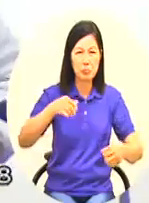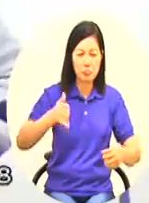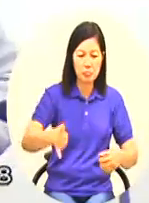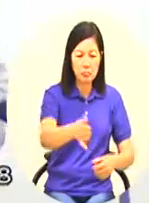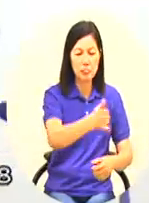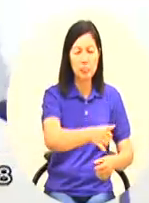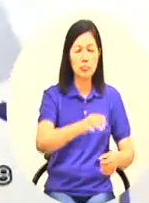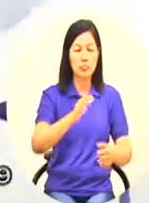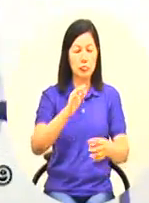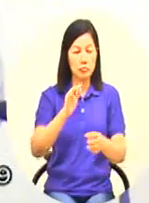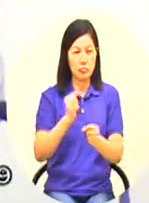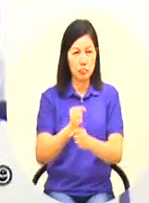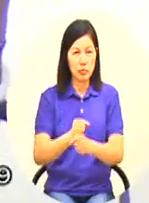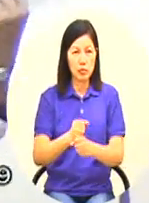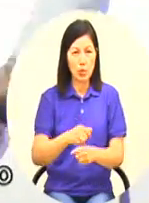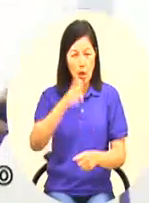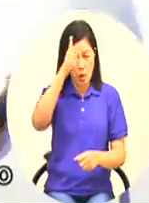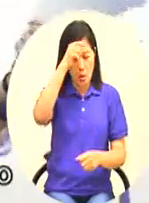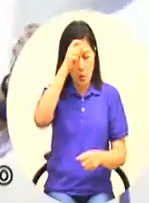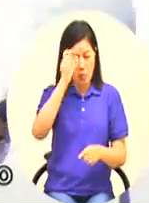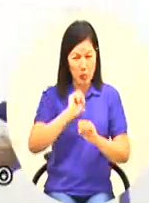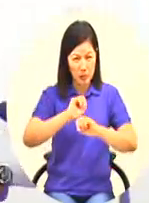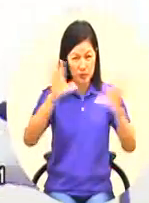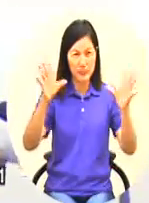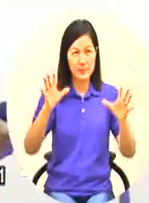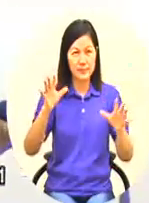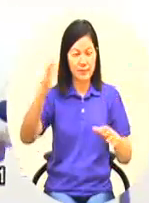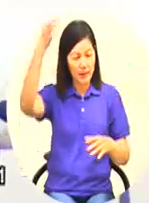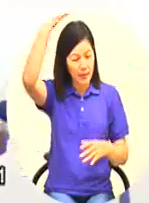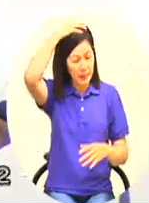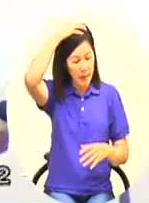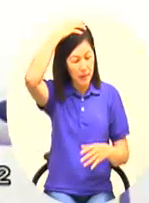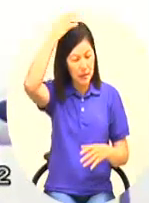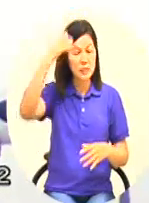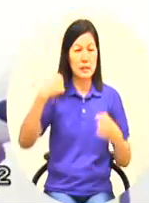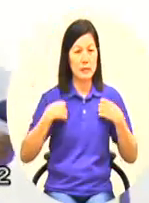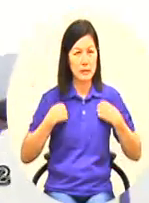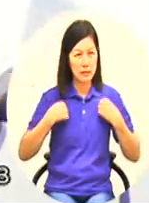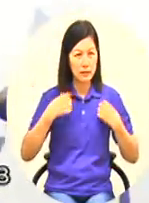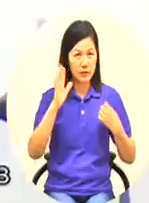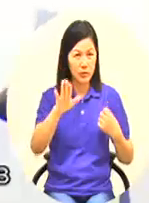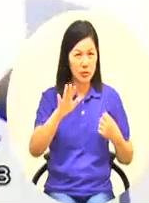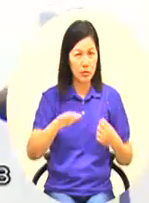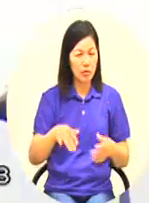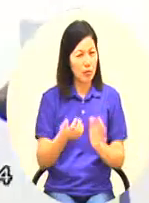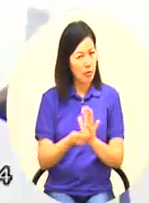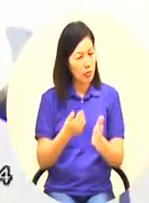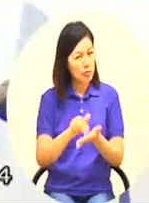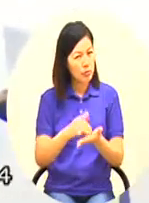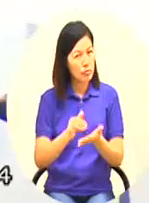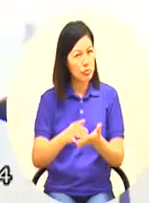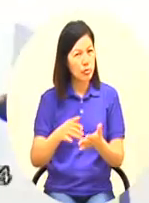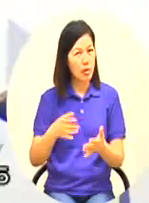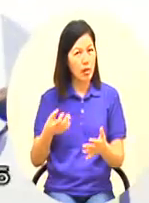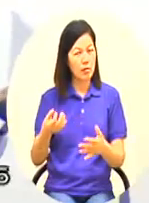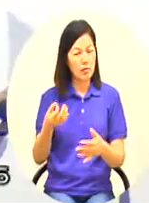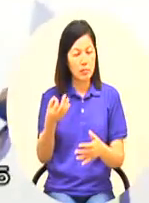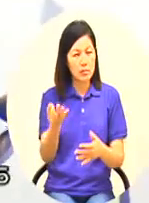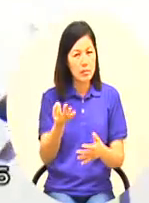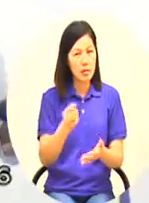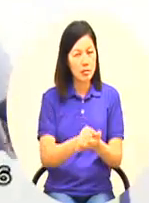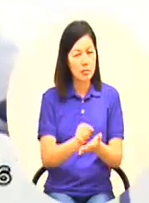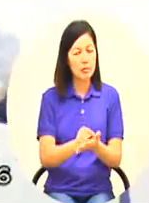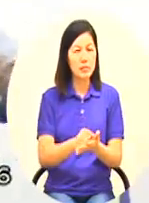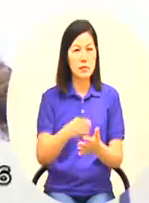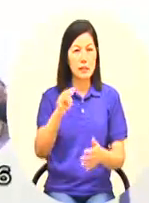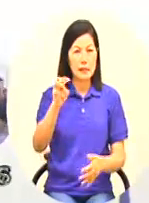那个黄光背心啊，黄光的一个帽子、安全帽。那这些的编内预算，我了解好像今年是编内300万，好要